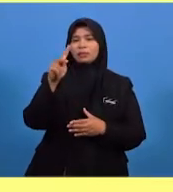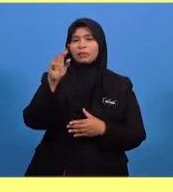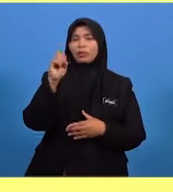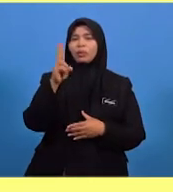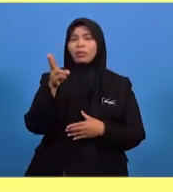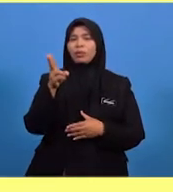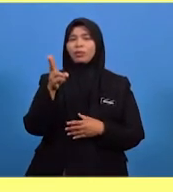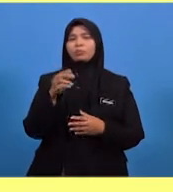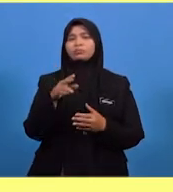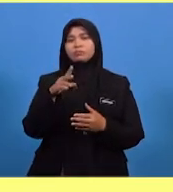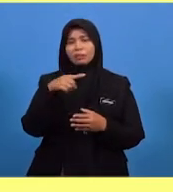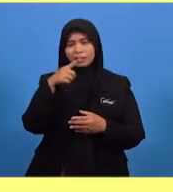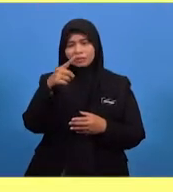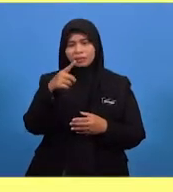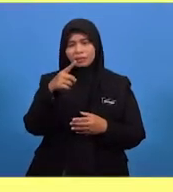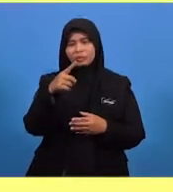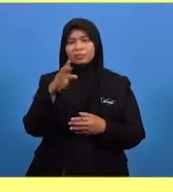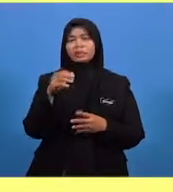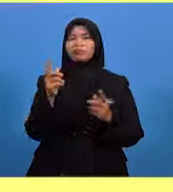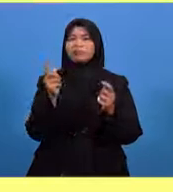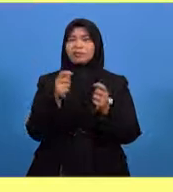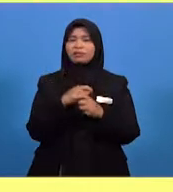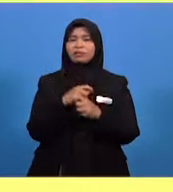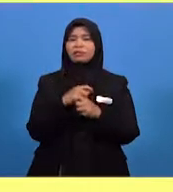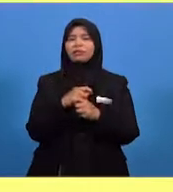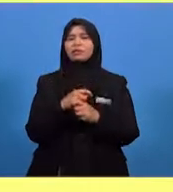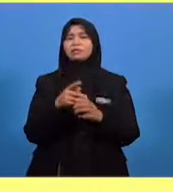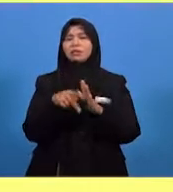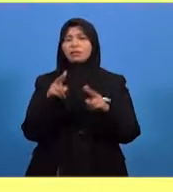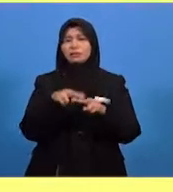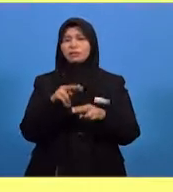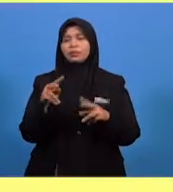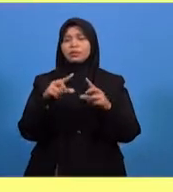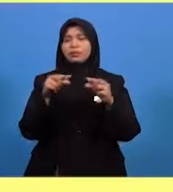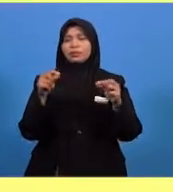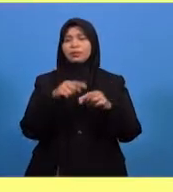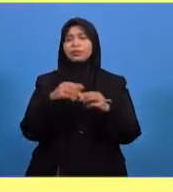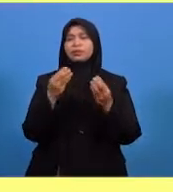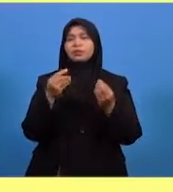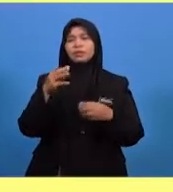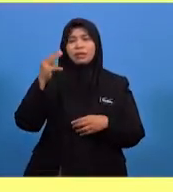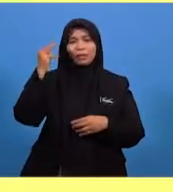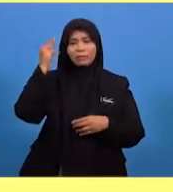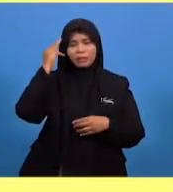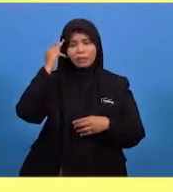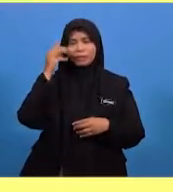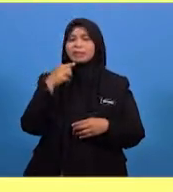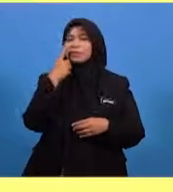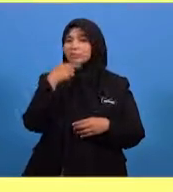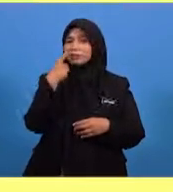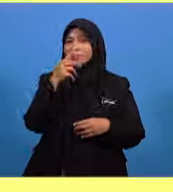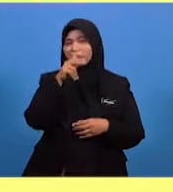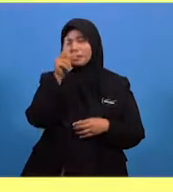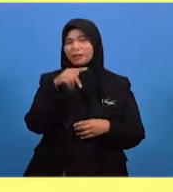individu yang menentang pendudukan Jepang di Tanah Melayu OK Google Siapakah tokoh-tokoh